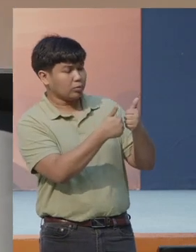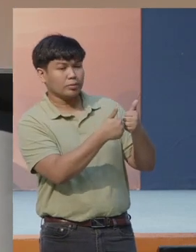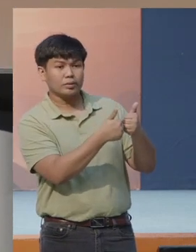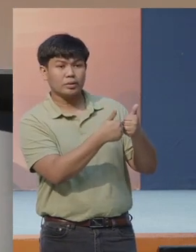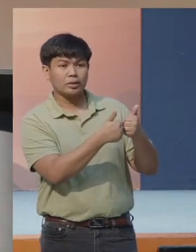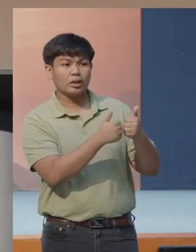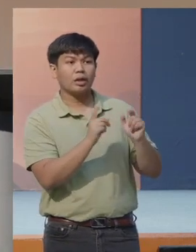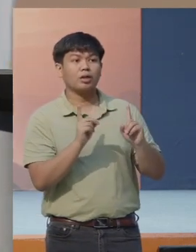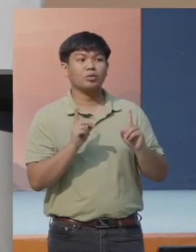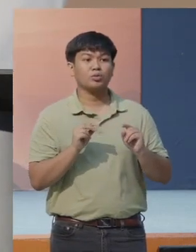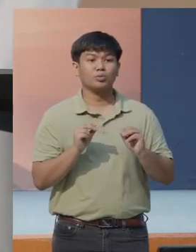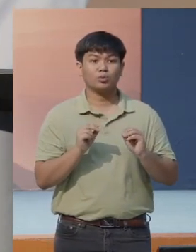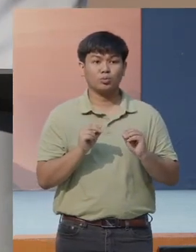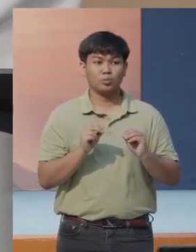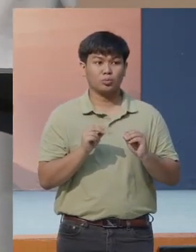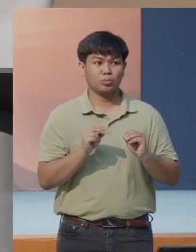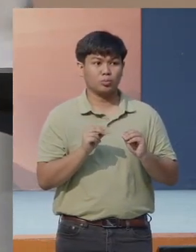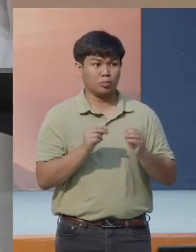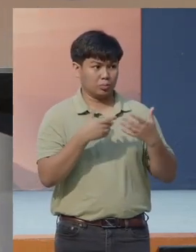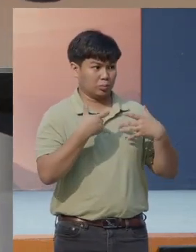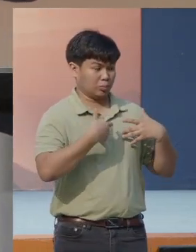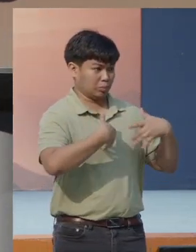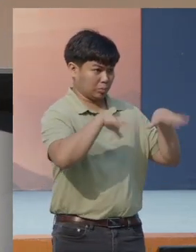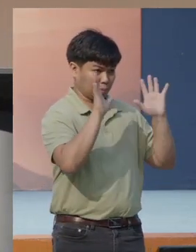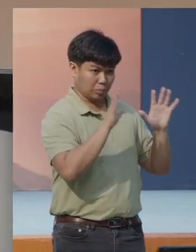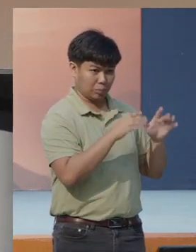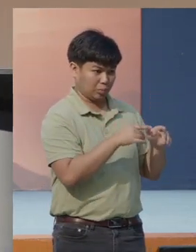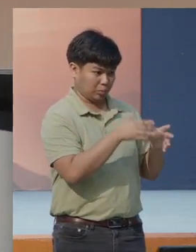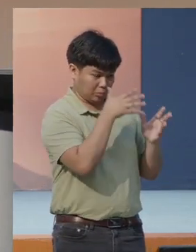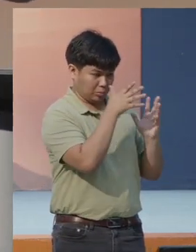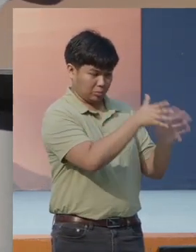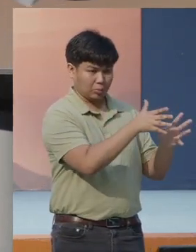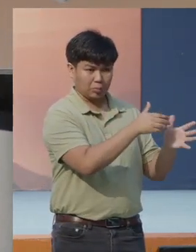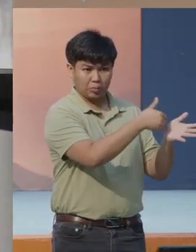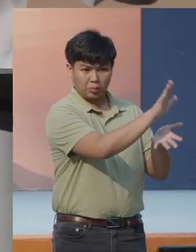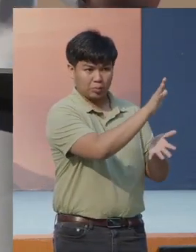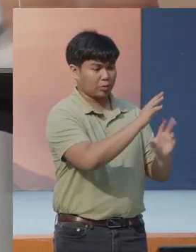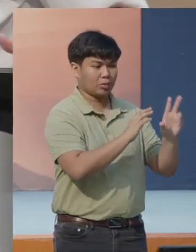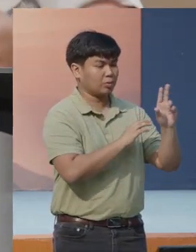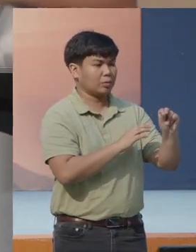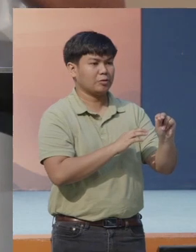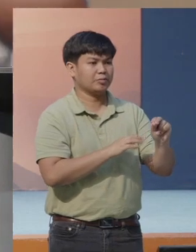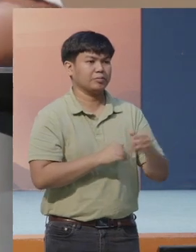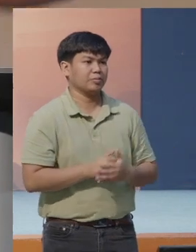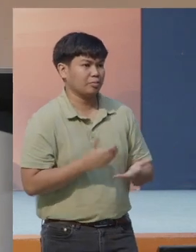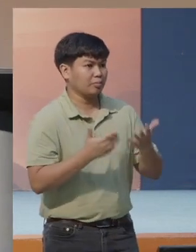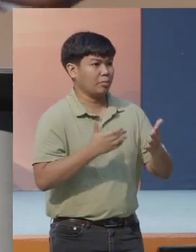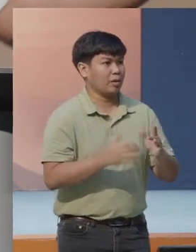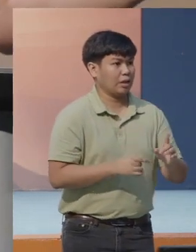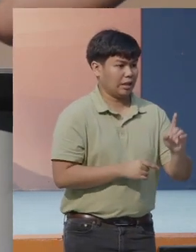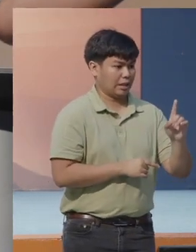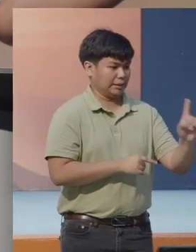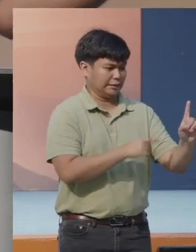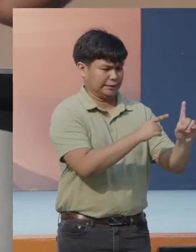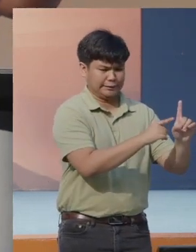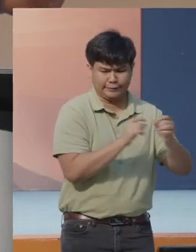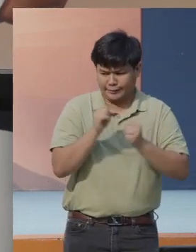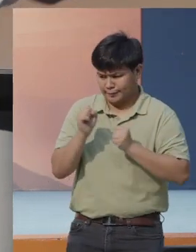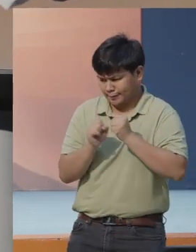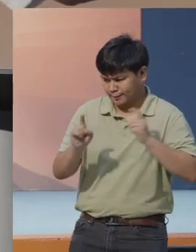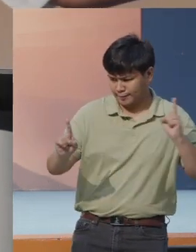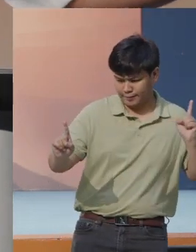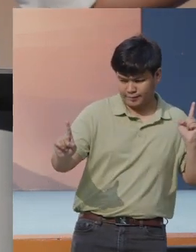niyo na lang na ito, mga siguro 4 na kilometro na yung tinatakbo niya from one city